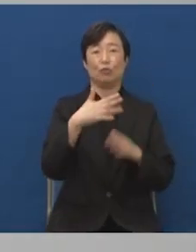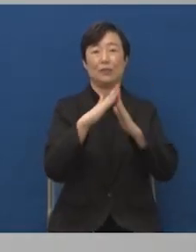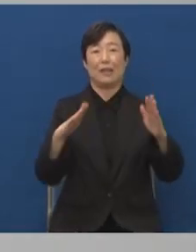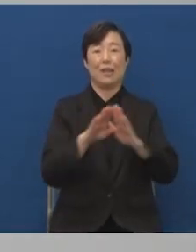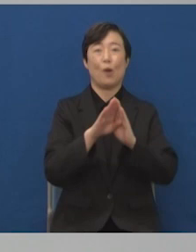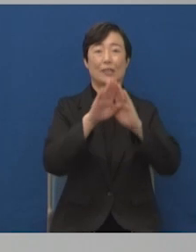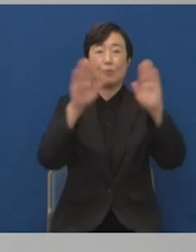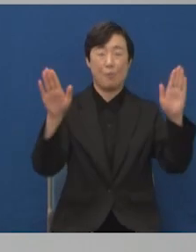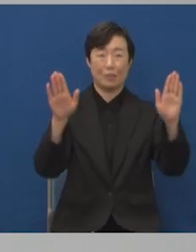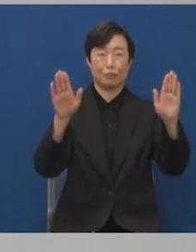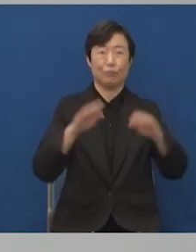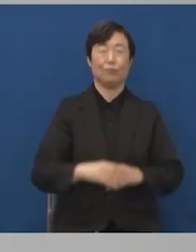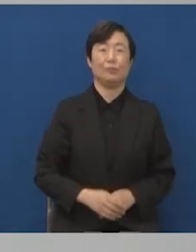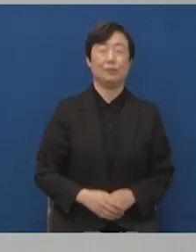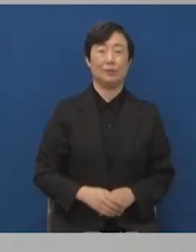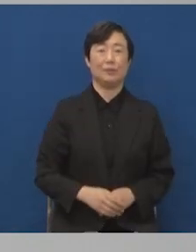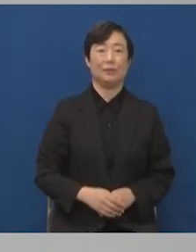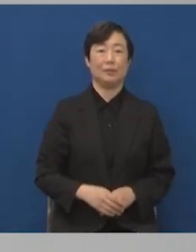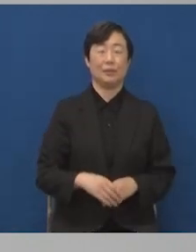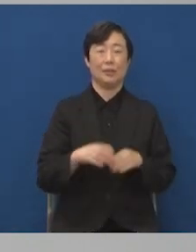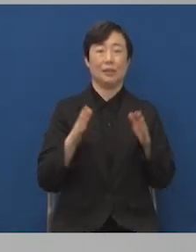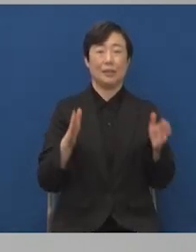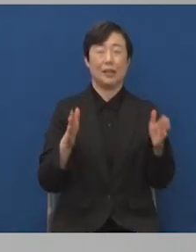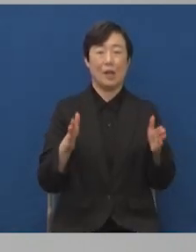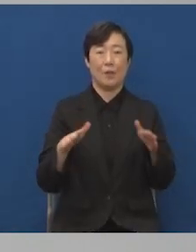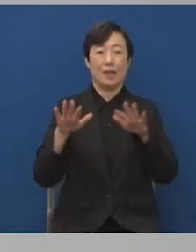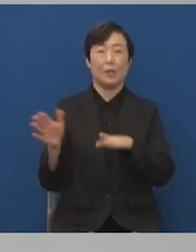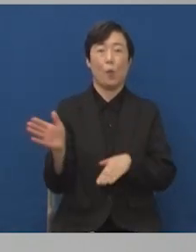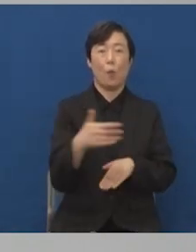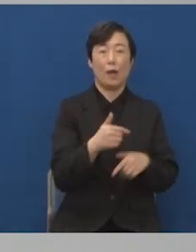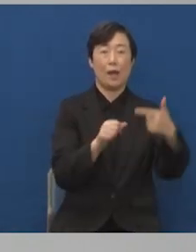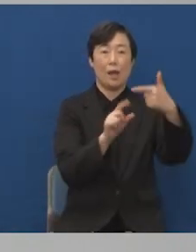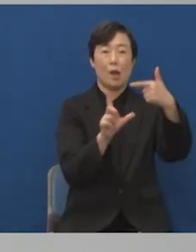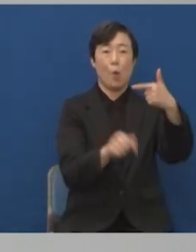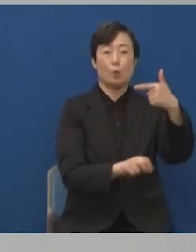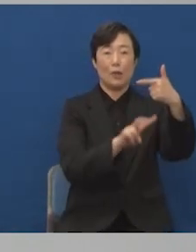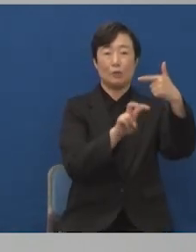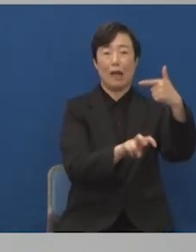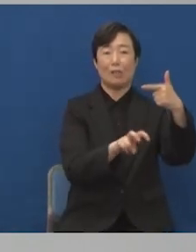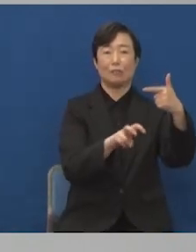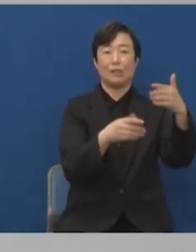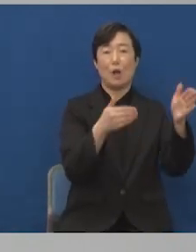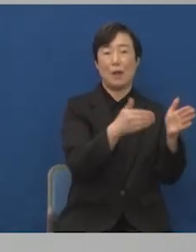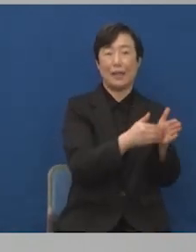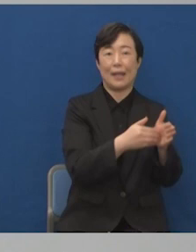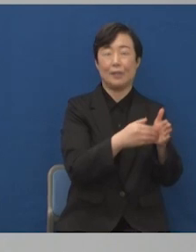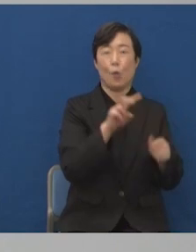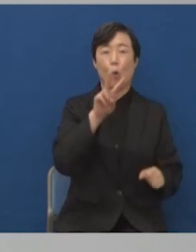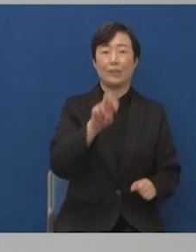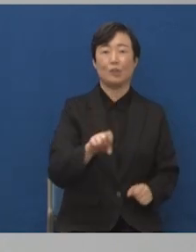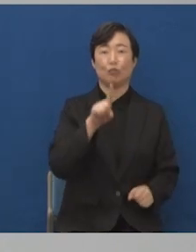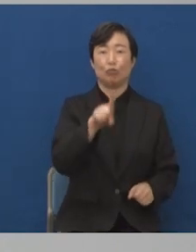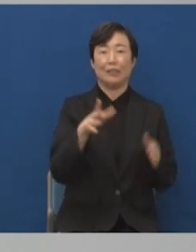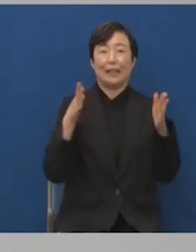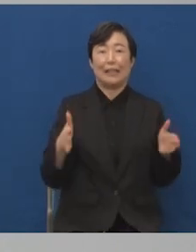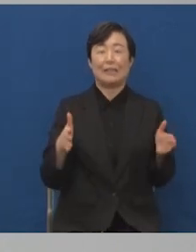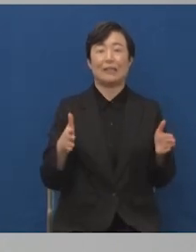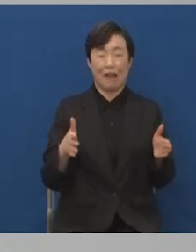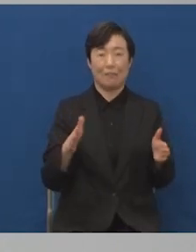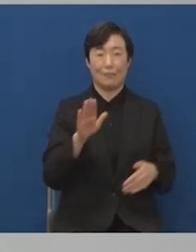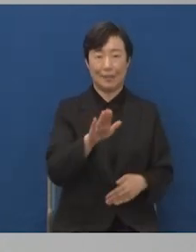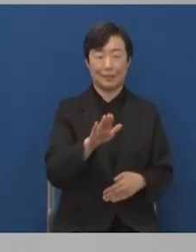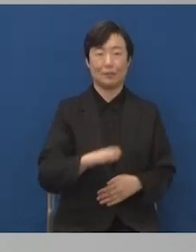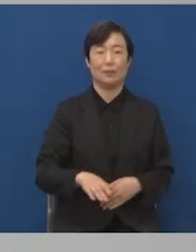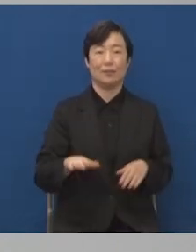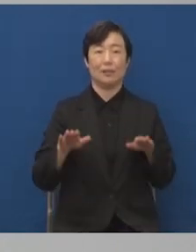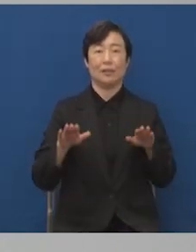今市会の審議期間は本日から6月20日までの21日間といたします。これより本日